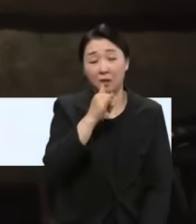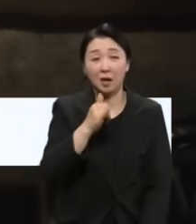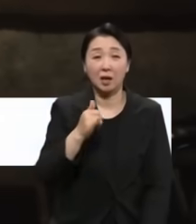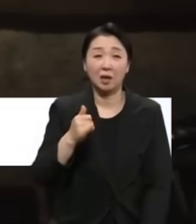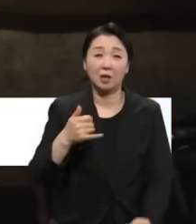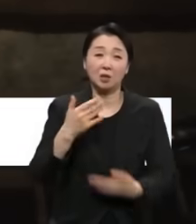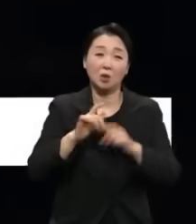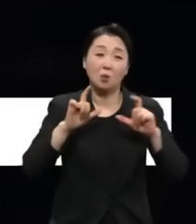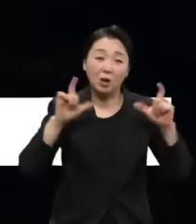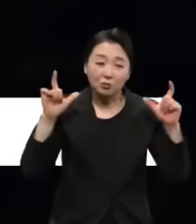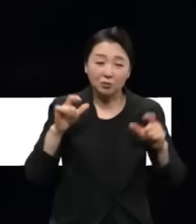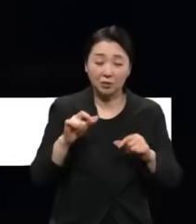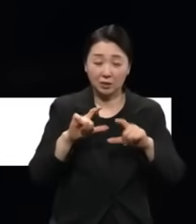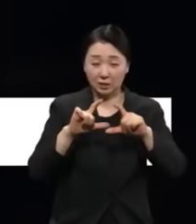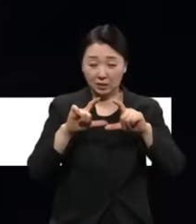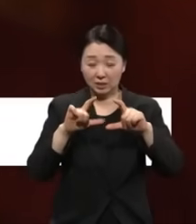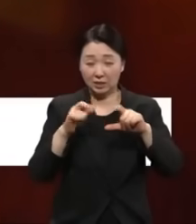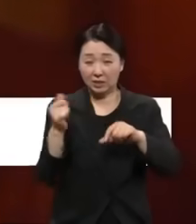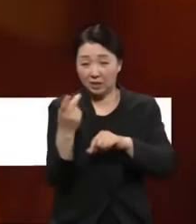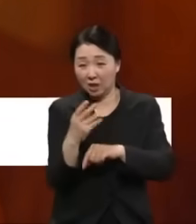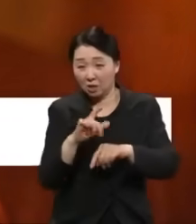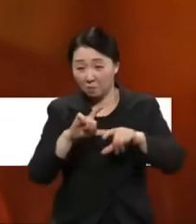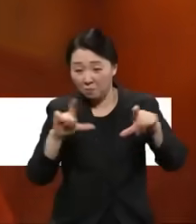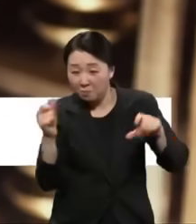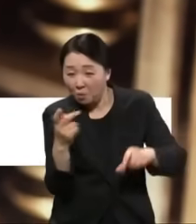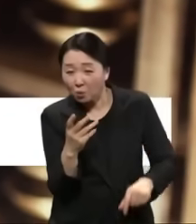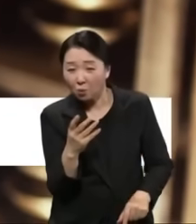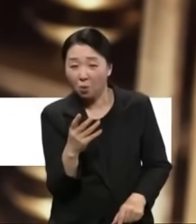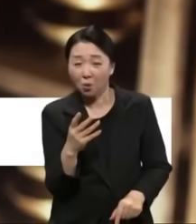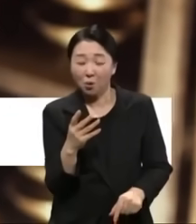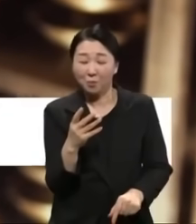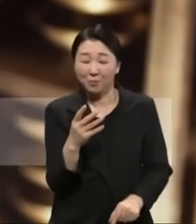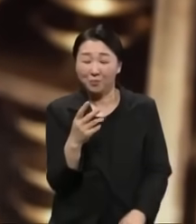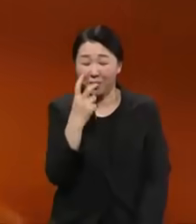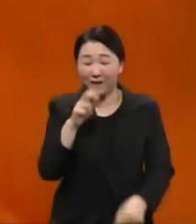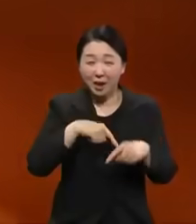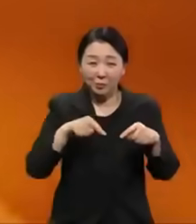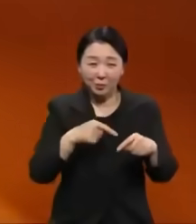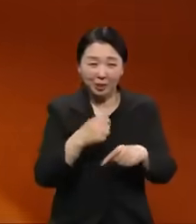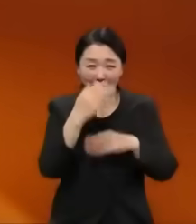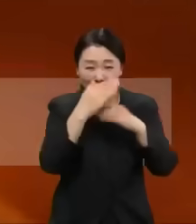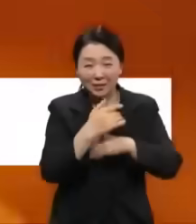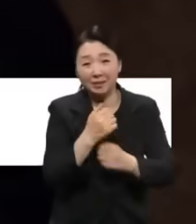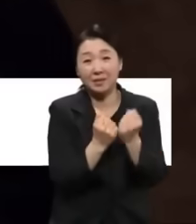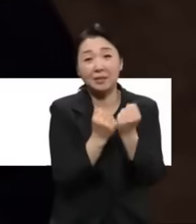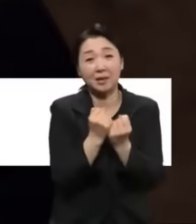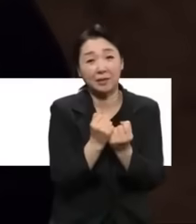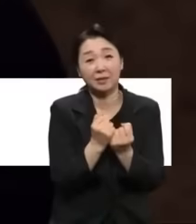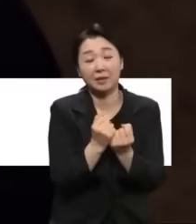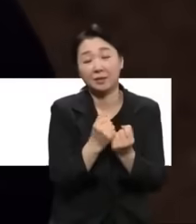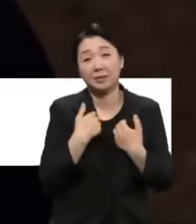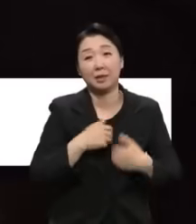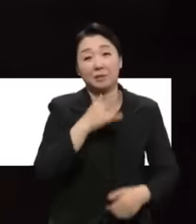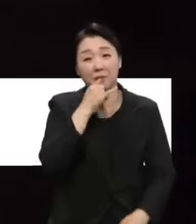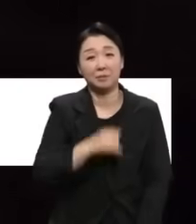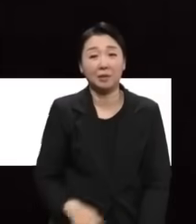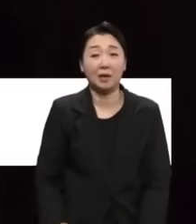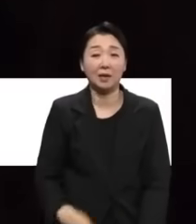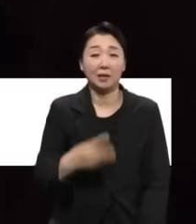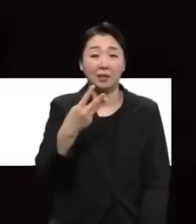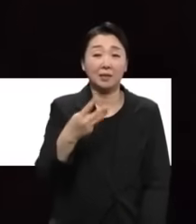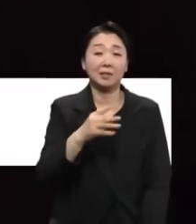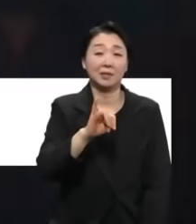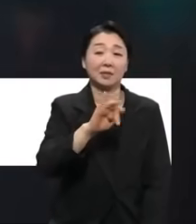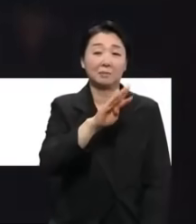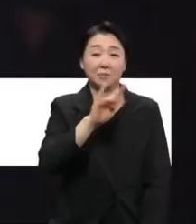이름, 차량 번호판에 숨겨놓은 감독의 메시지를 해석하는 재미도 있습니다. 트리비아라고 그 영화 속에 여러 가지 숨겨져 있는